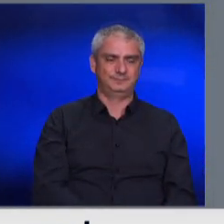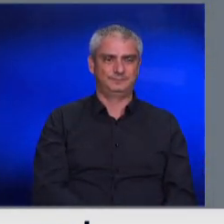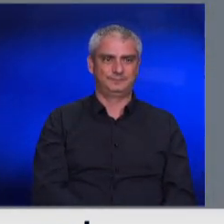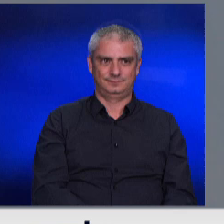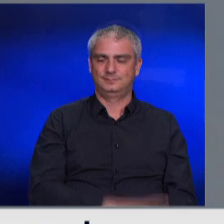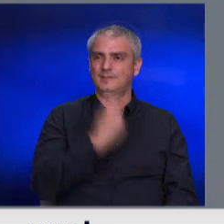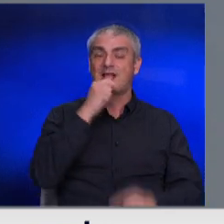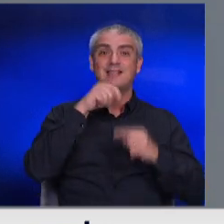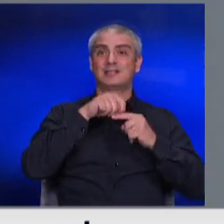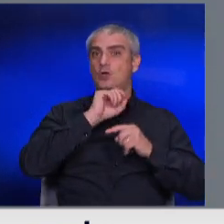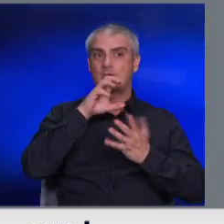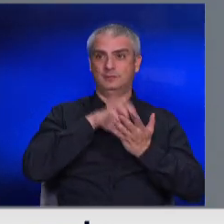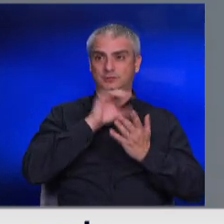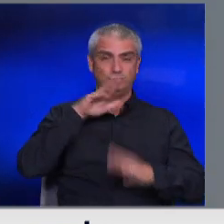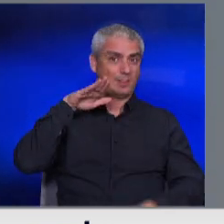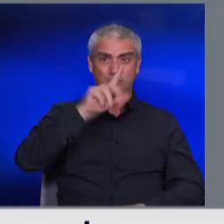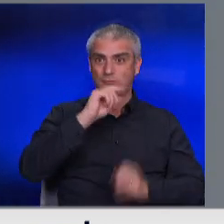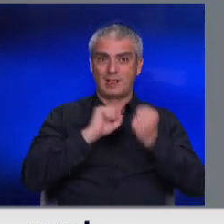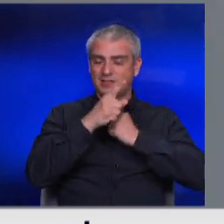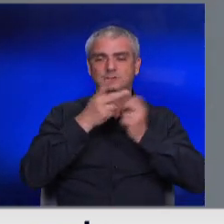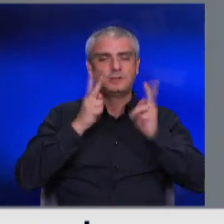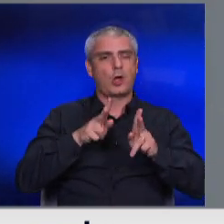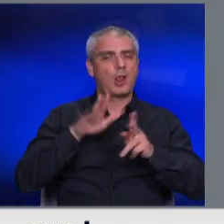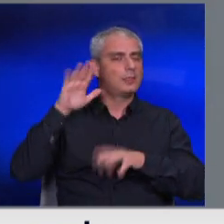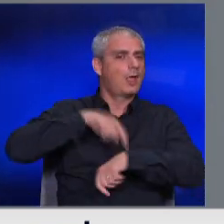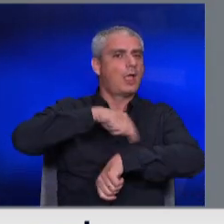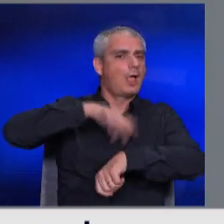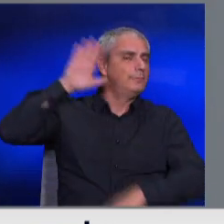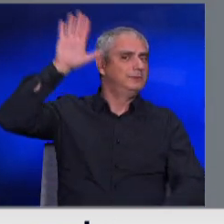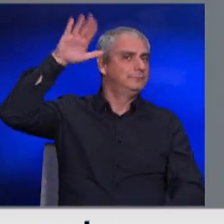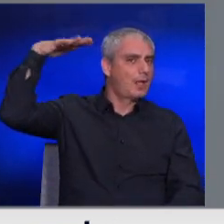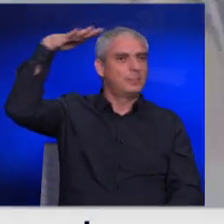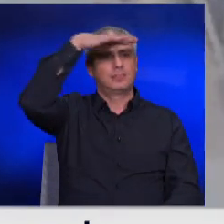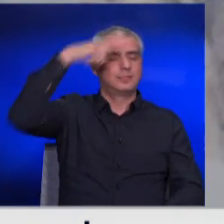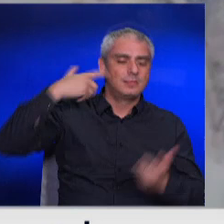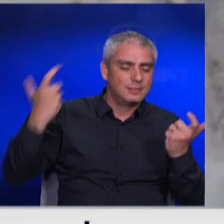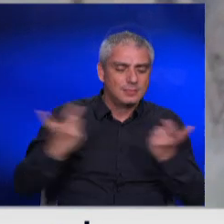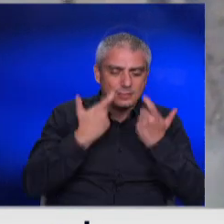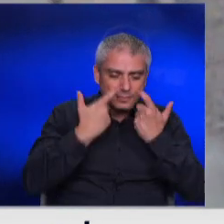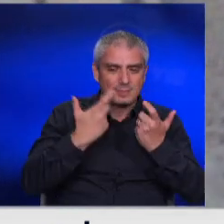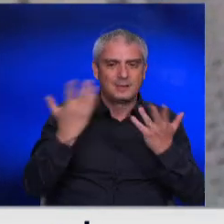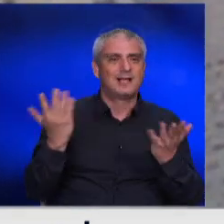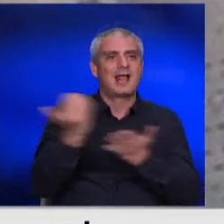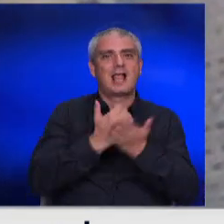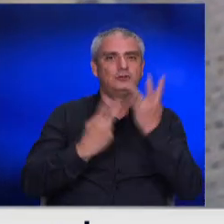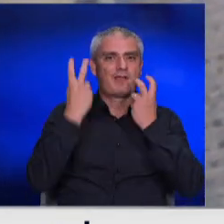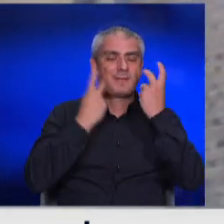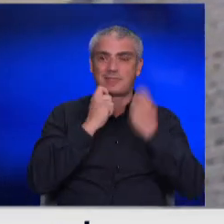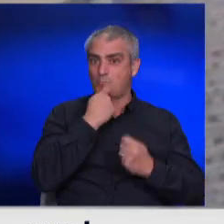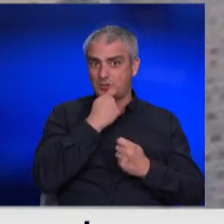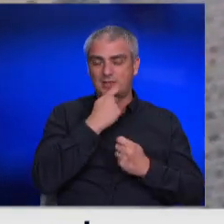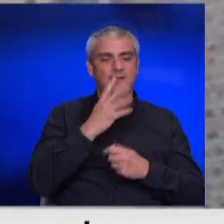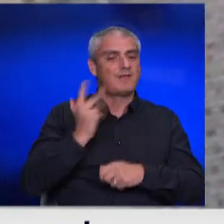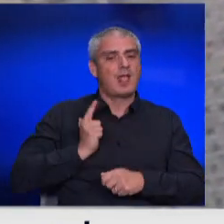אחד היתרונות המרכזיים של הכטב"מים הוא היכולת לשהות שעות ארוכות בשמיים לאיסוף מודיעין ולהמתין לרגע שבו